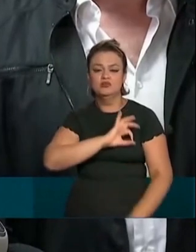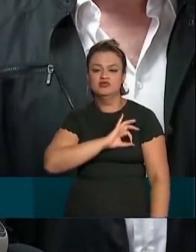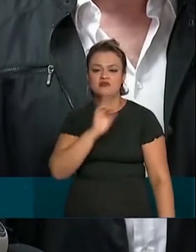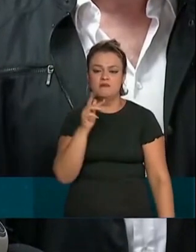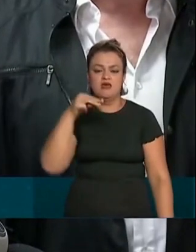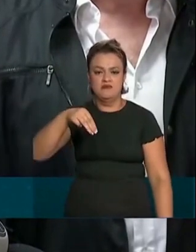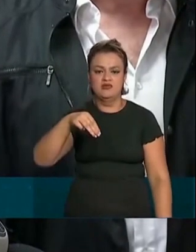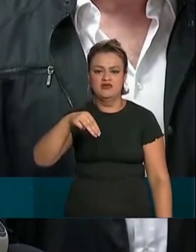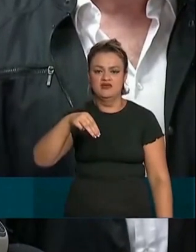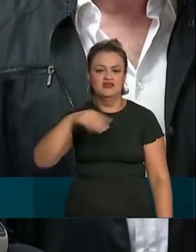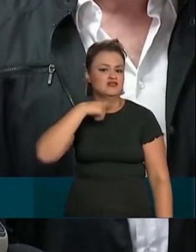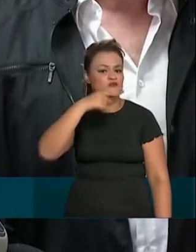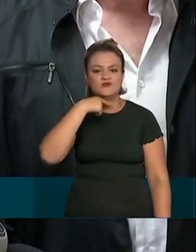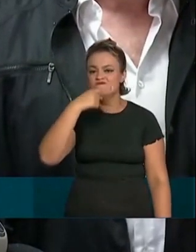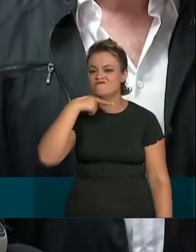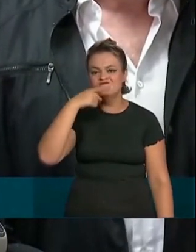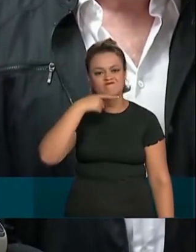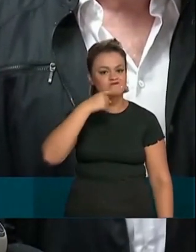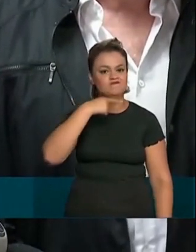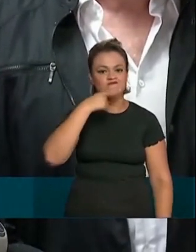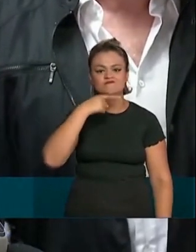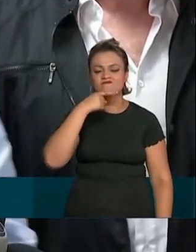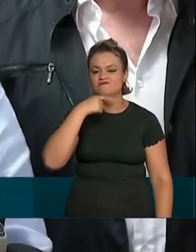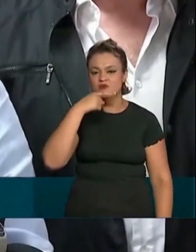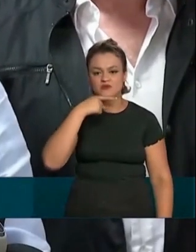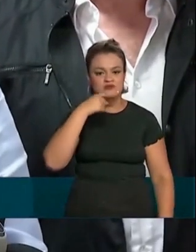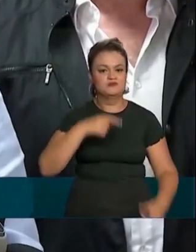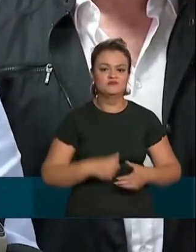parce que la police militaire du district fédéral n'a pas agi.